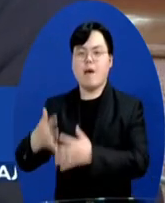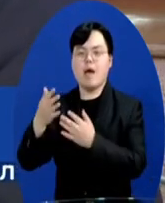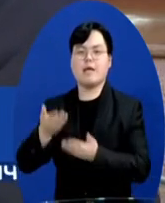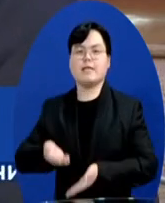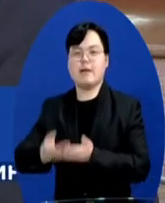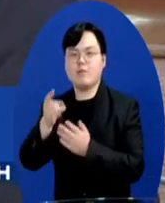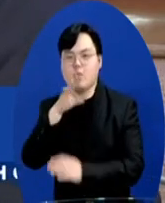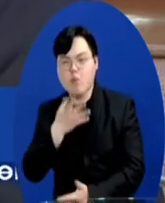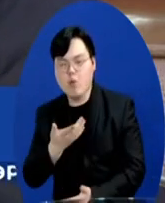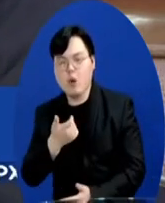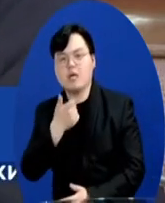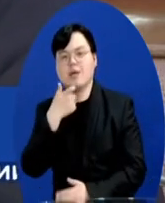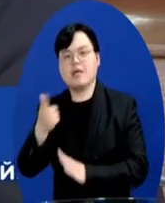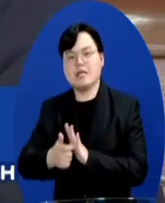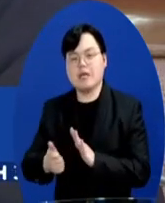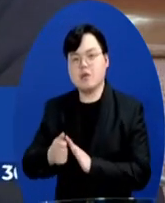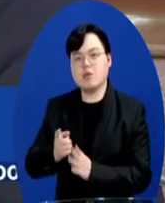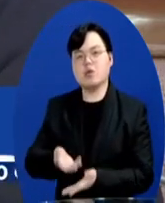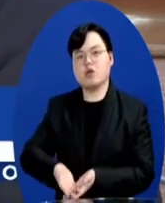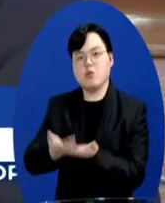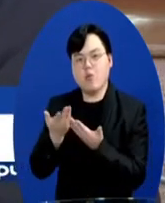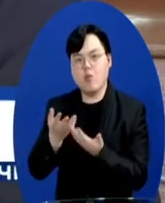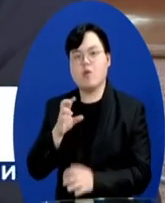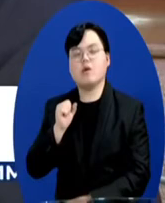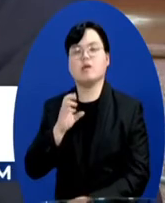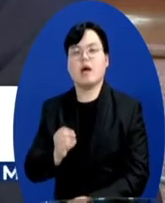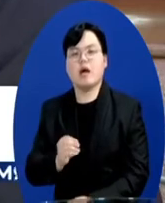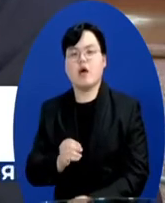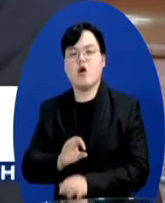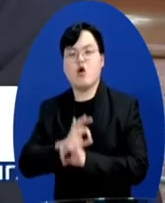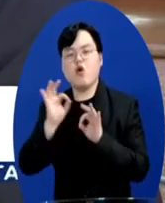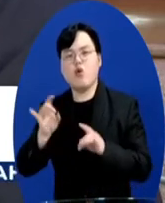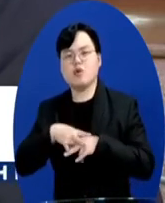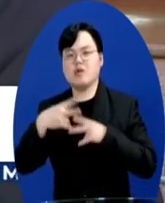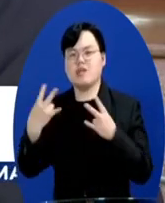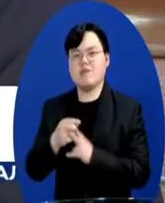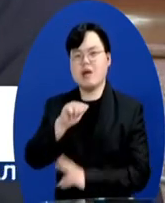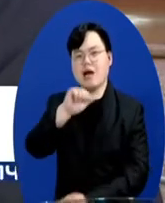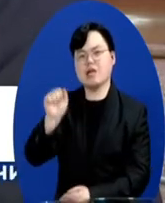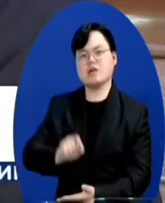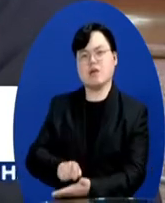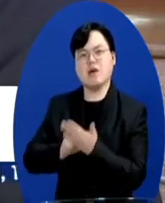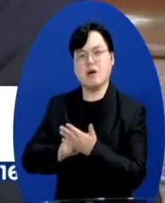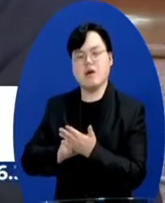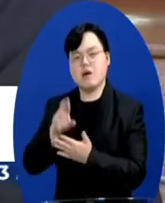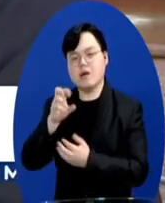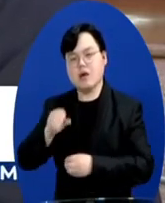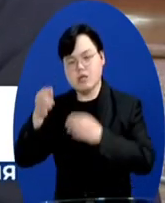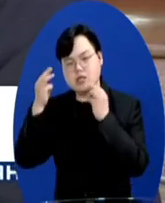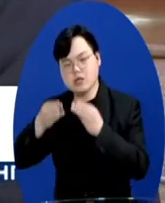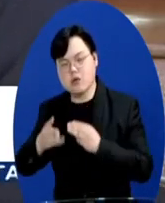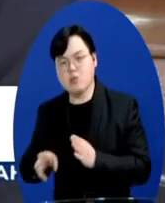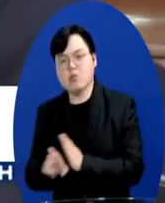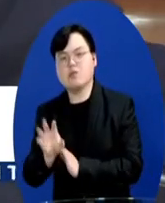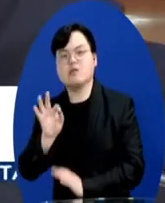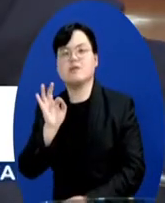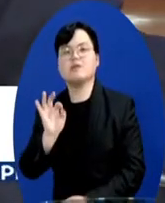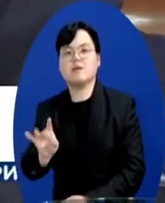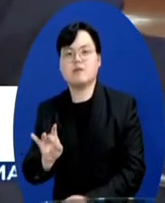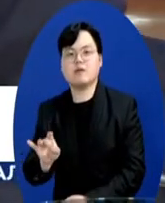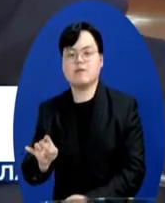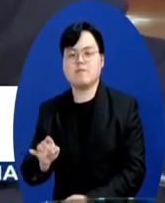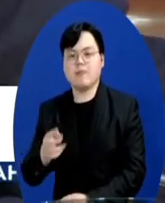дэмжлэгийг үзүүлдэг юм уу, татврынхын дэмжлэгийг үзүүлдэг юм уу? За өршөө одоо ямар нийгмийн асуудлуудыг шийдвэрлэж болох уу гэдэг дээр